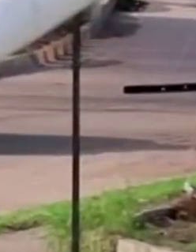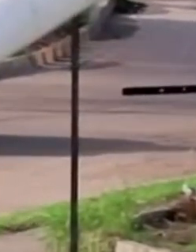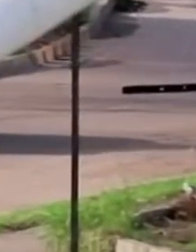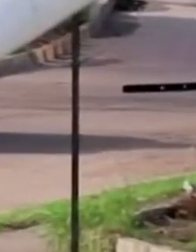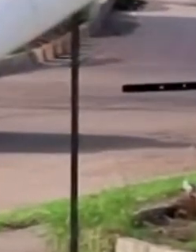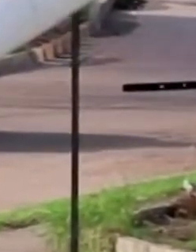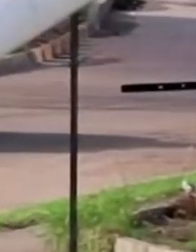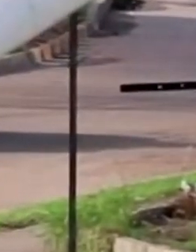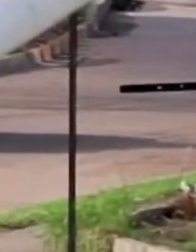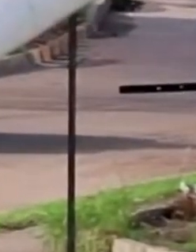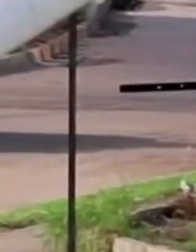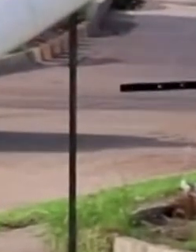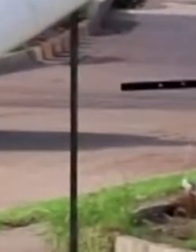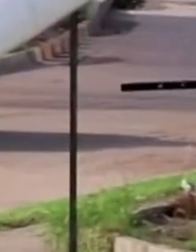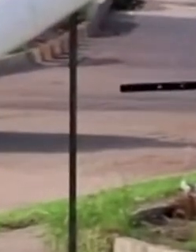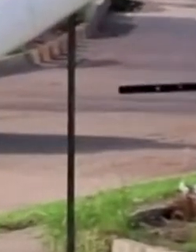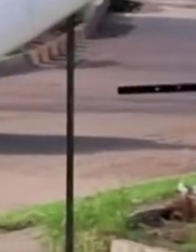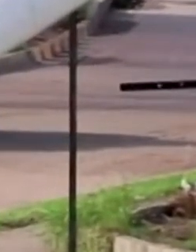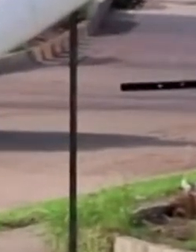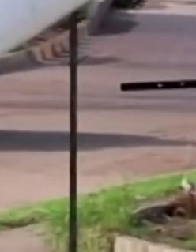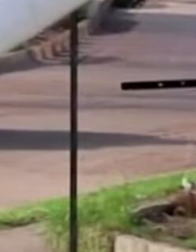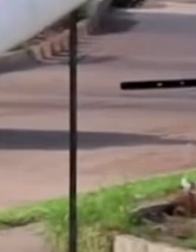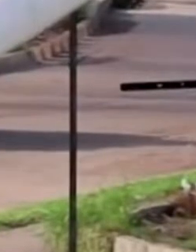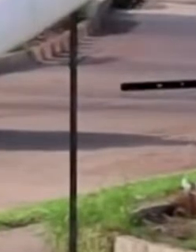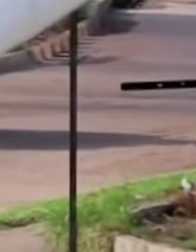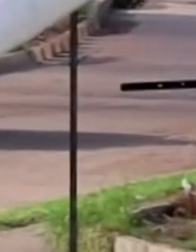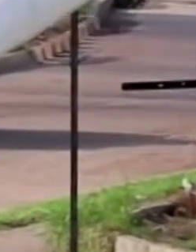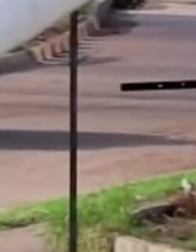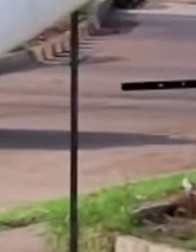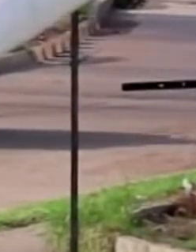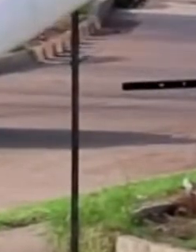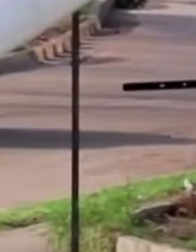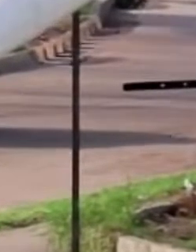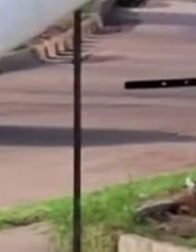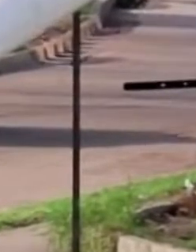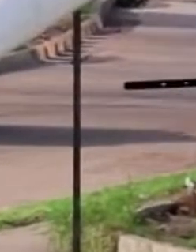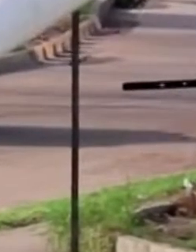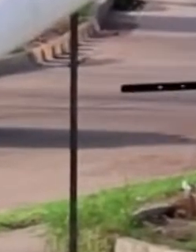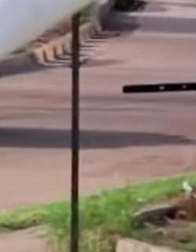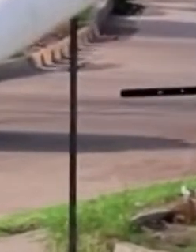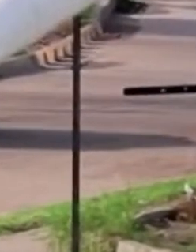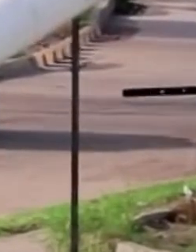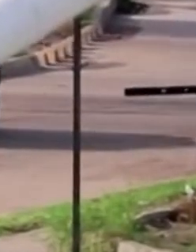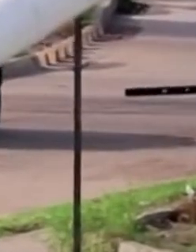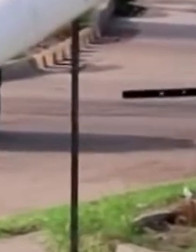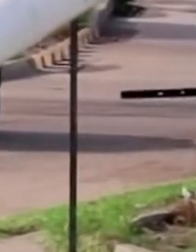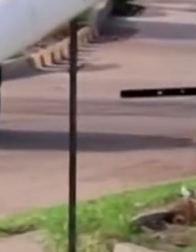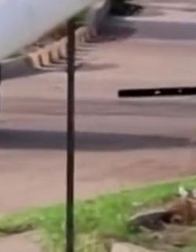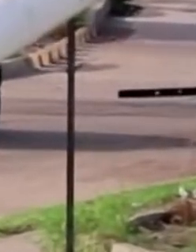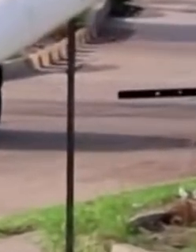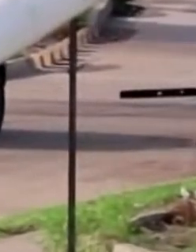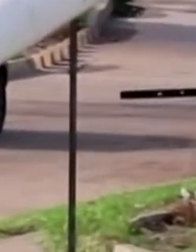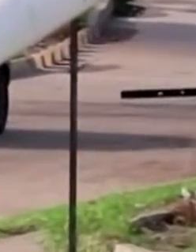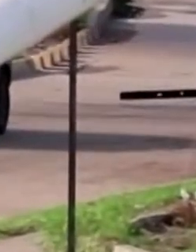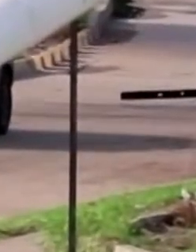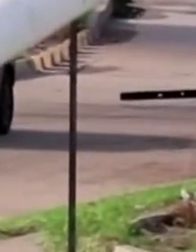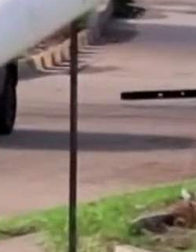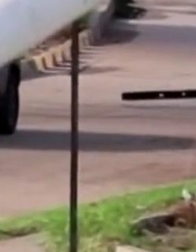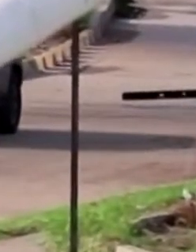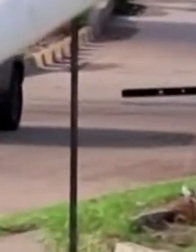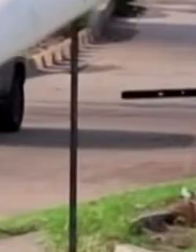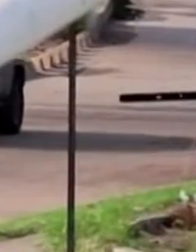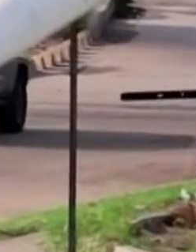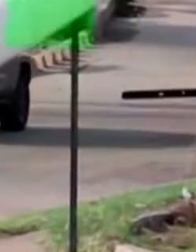mich ergeben. Ein Bruder des Verhafteten soll das aber abgelehnt und Drohungen gegen die Soldaten und deren Familien ausgesprochen